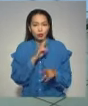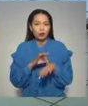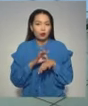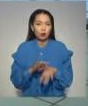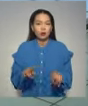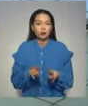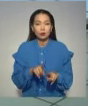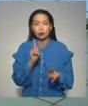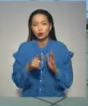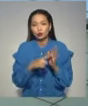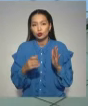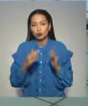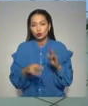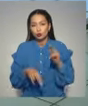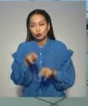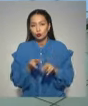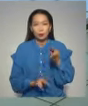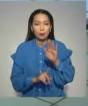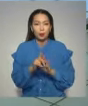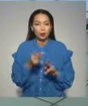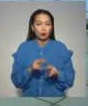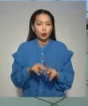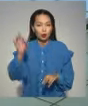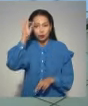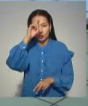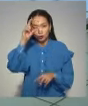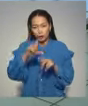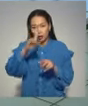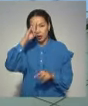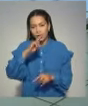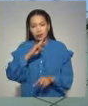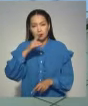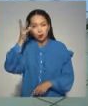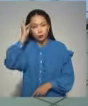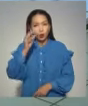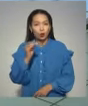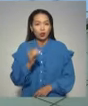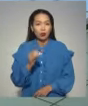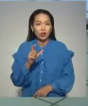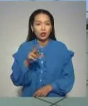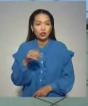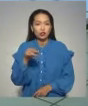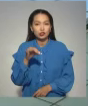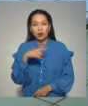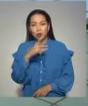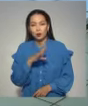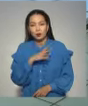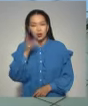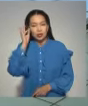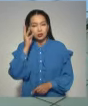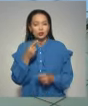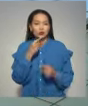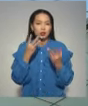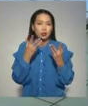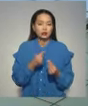Sondayaq 1700 üydün qurlısı bastaldı. Bul turalı Türkiye'nin Qazaqstandağı elşisi Ufuk Ekidji aytı. Elşi qiyin kezde kömek